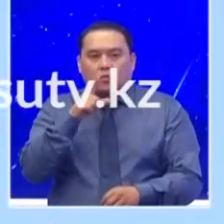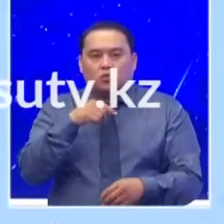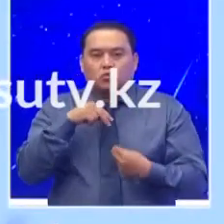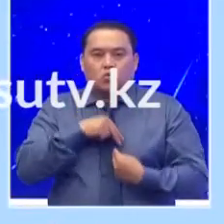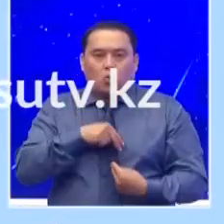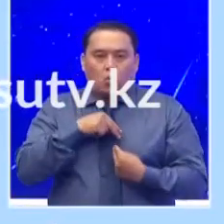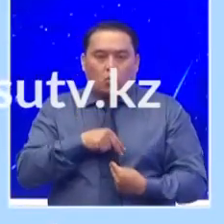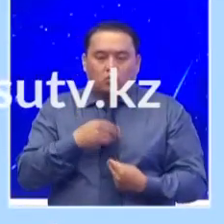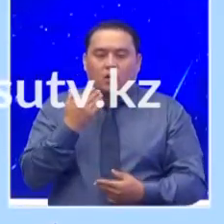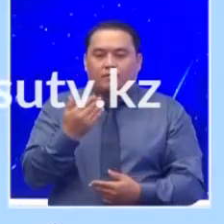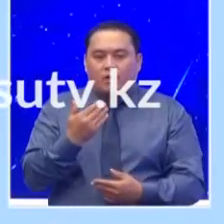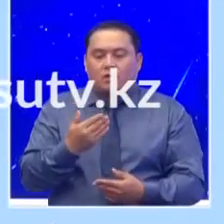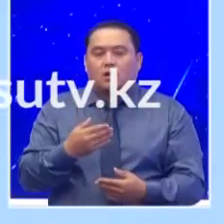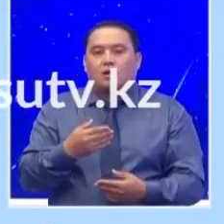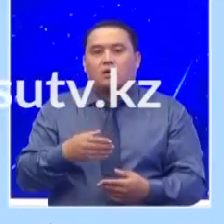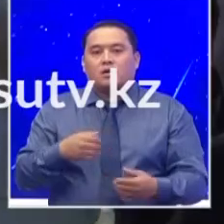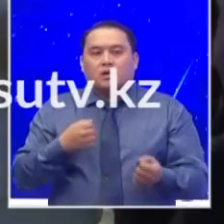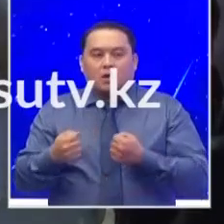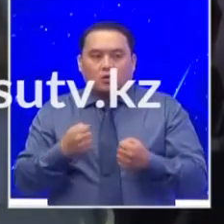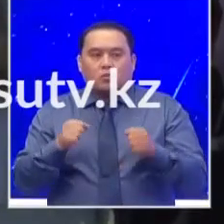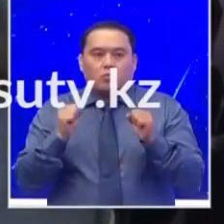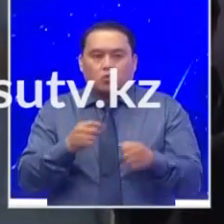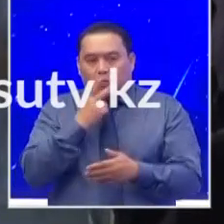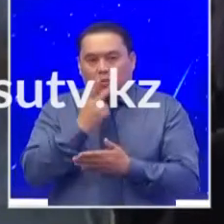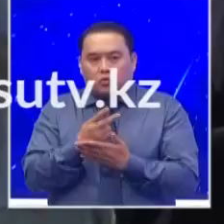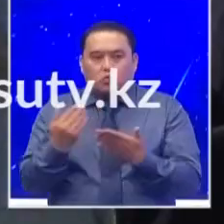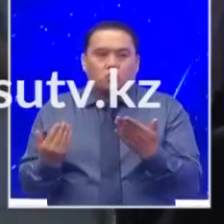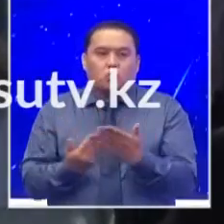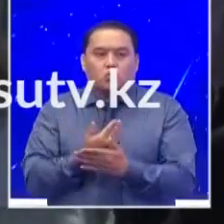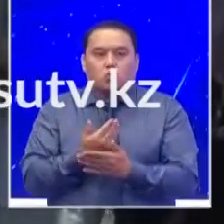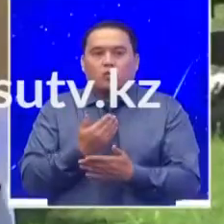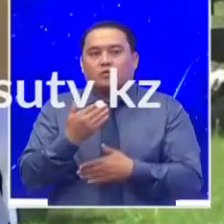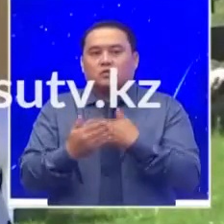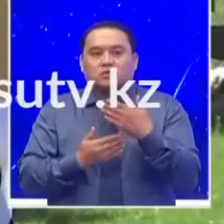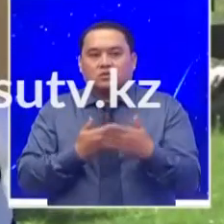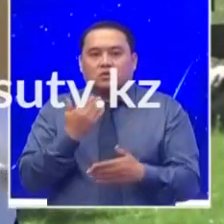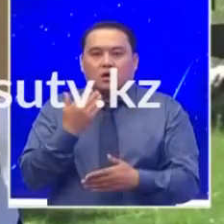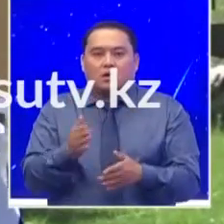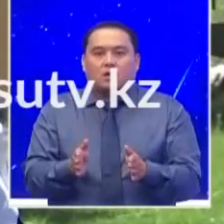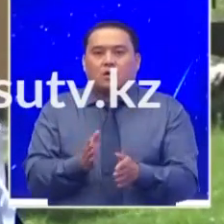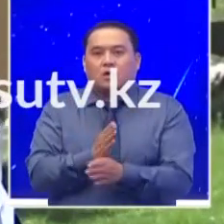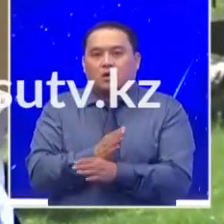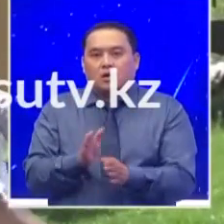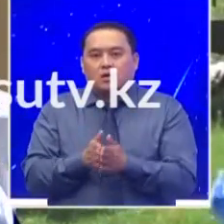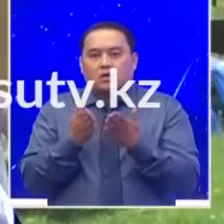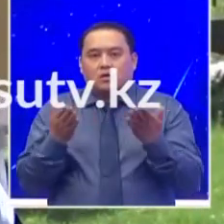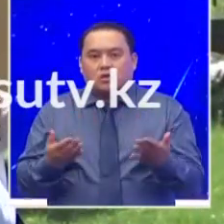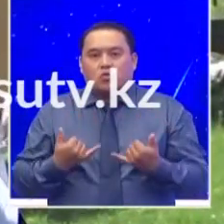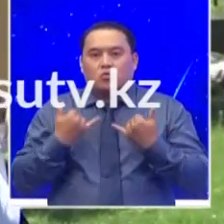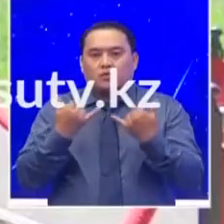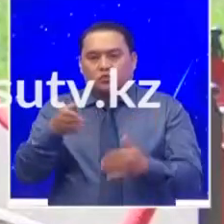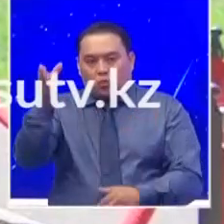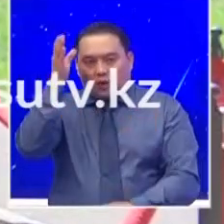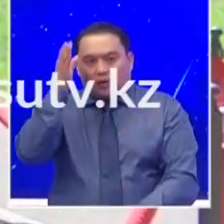труд, благодаря которому птенцы окрепли и теперь могут покорять новые вершины предстоящей жизни. Книга – символ знаний и ума.